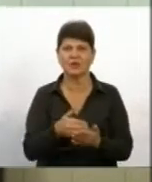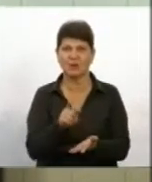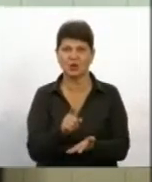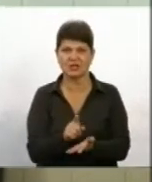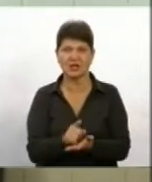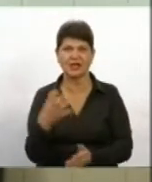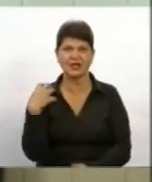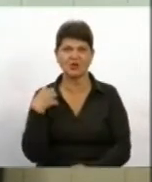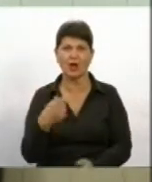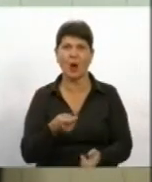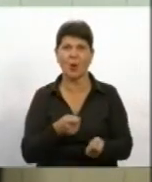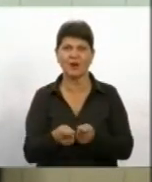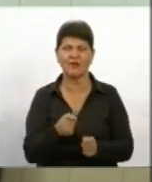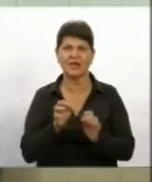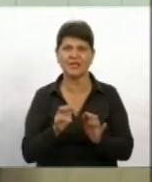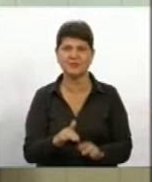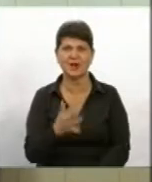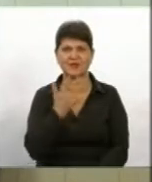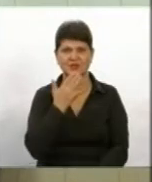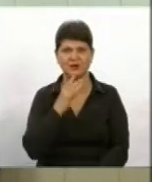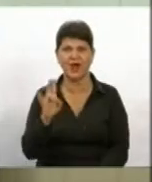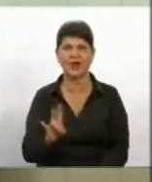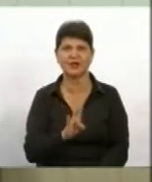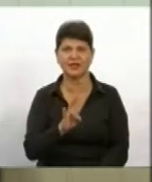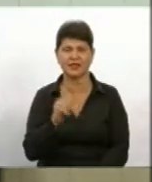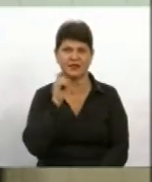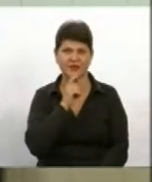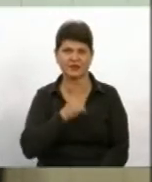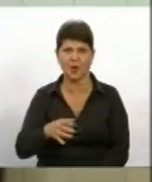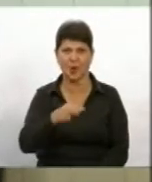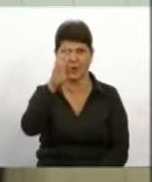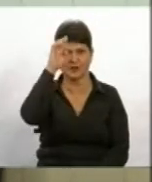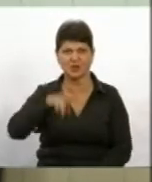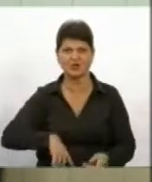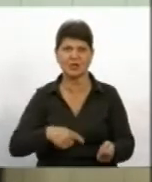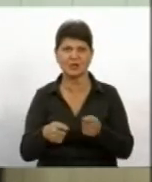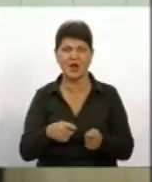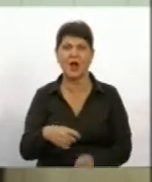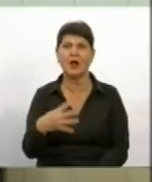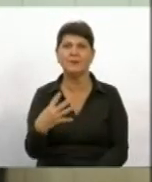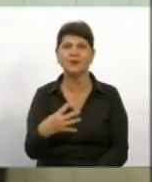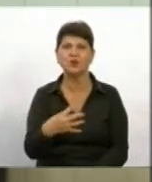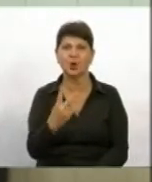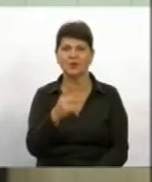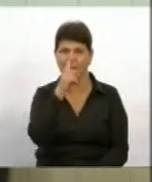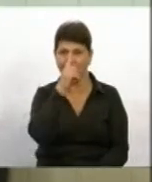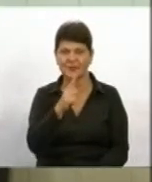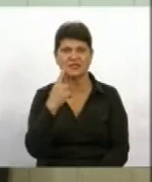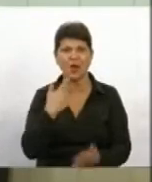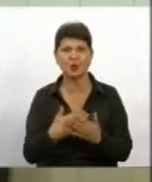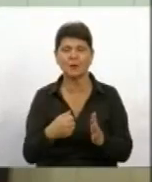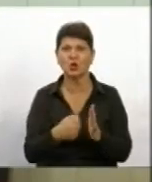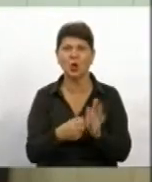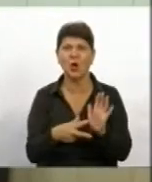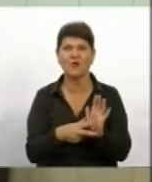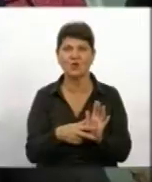посади начальника управління в справах національності та релігії Вінницької обласної державної адміністрації на срок 2 місяці, тобто до 8